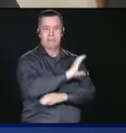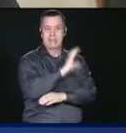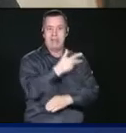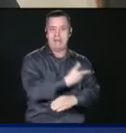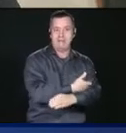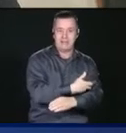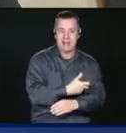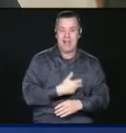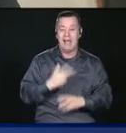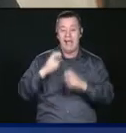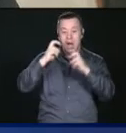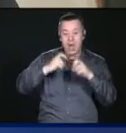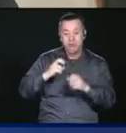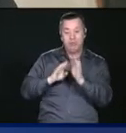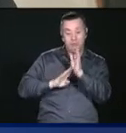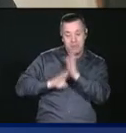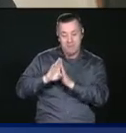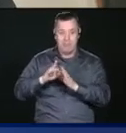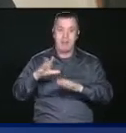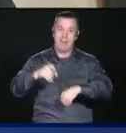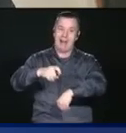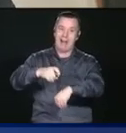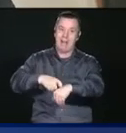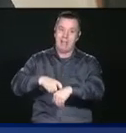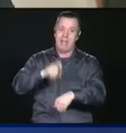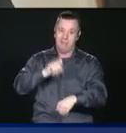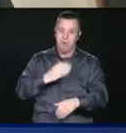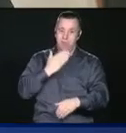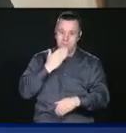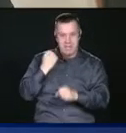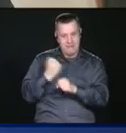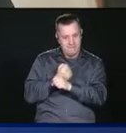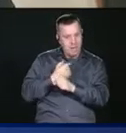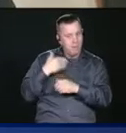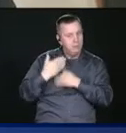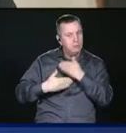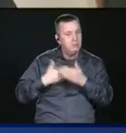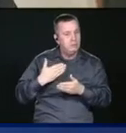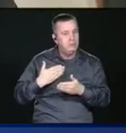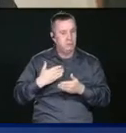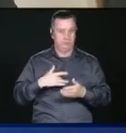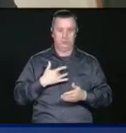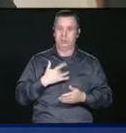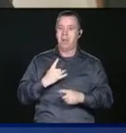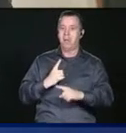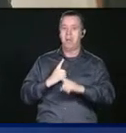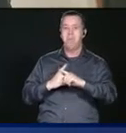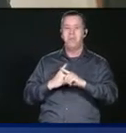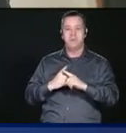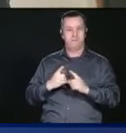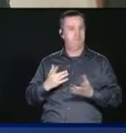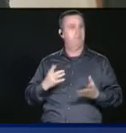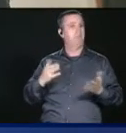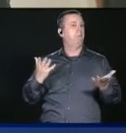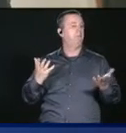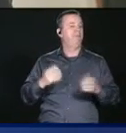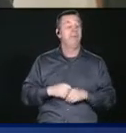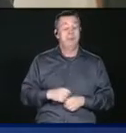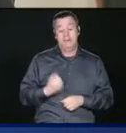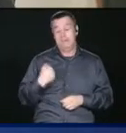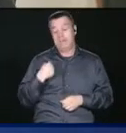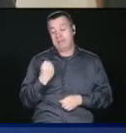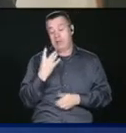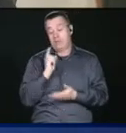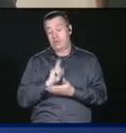et le développement peuvent prendre du temps, ça doit être bien fait, mais effectivement, ce sont des nouvelles encourageantes. Il y a quelques semaines, nous